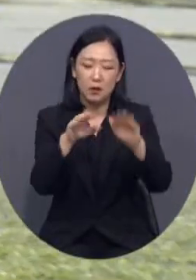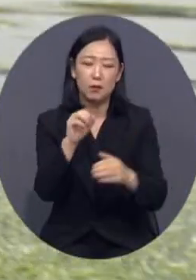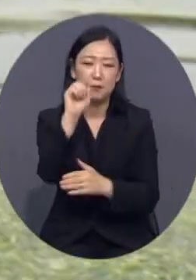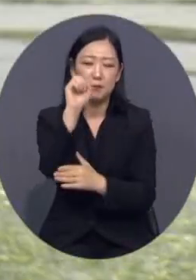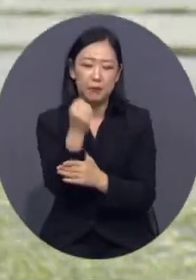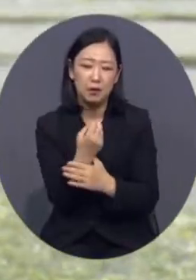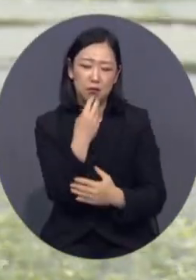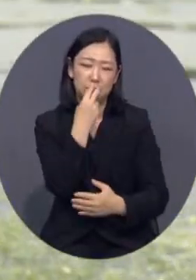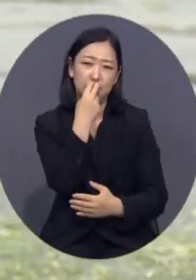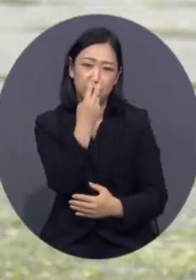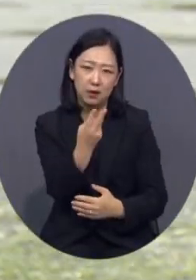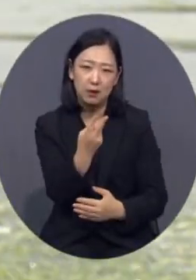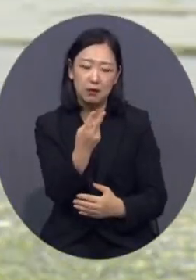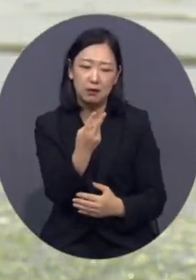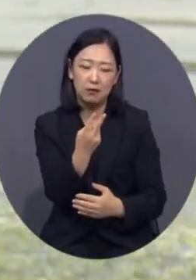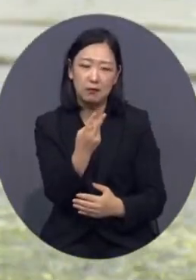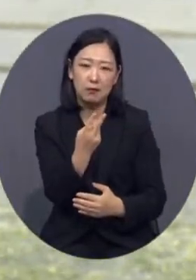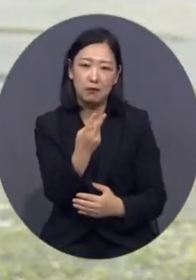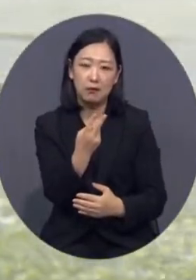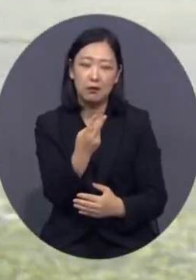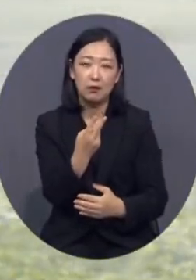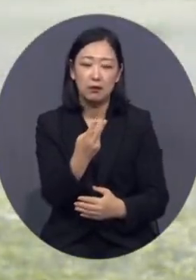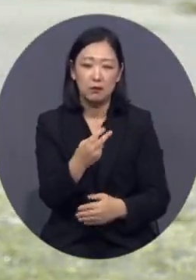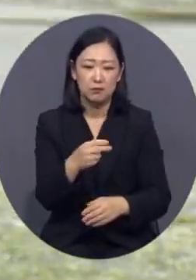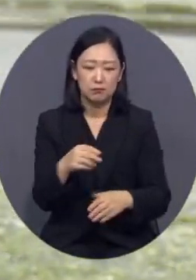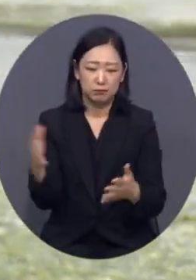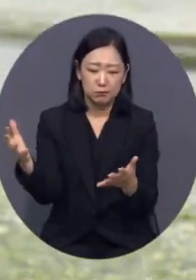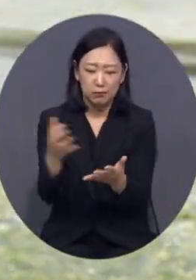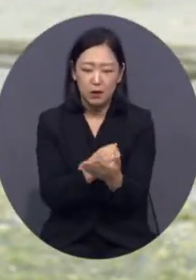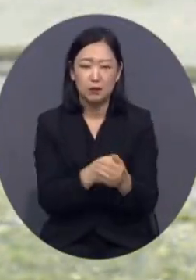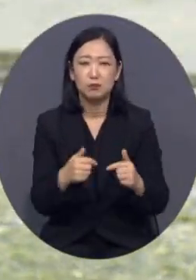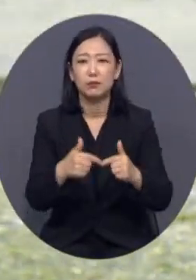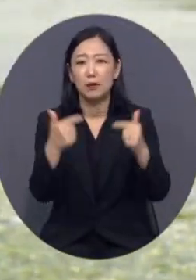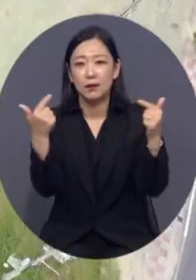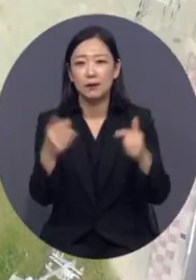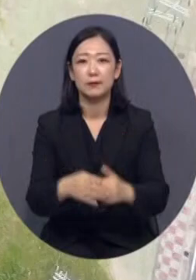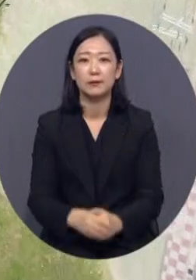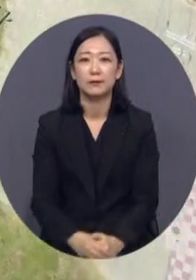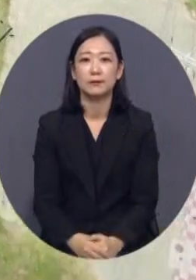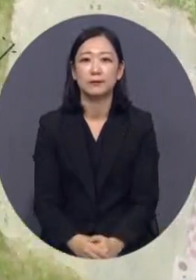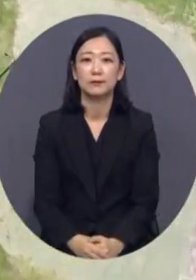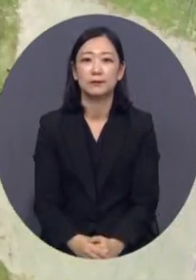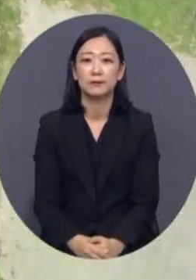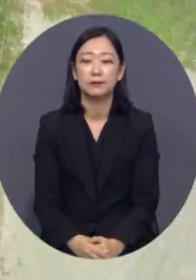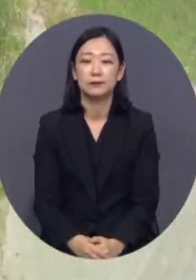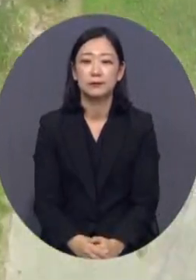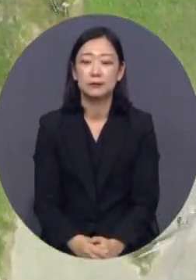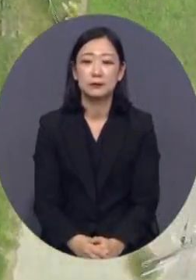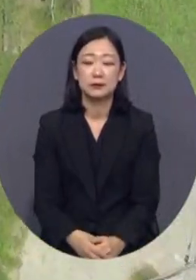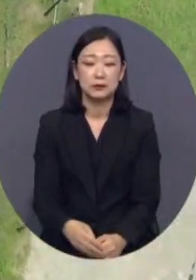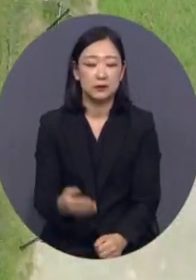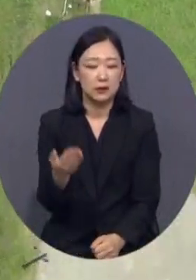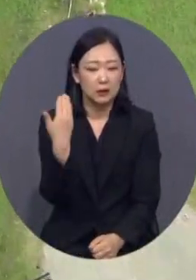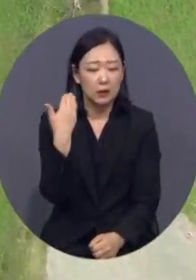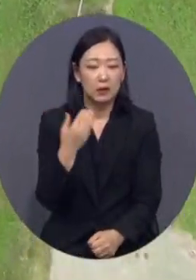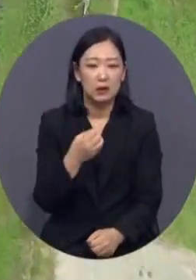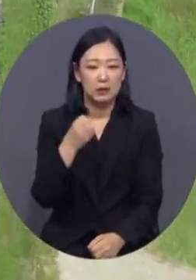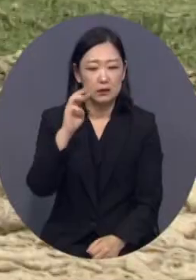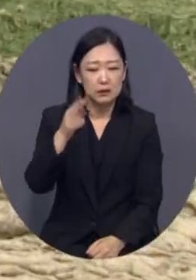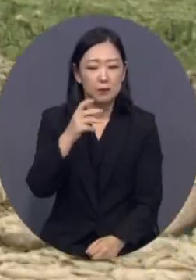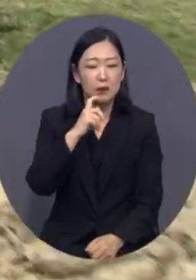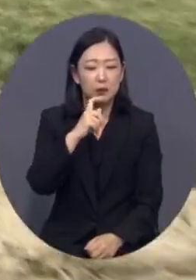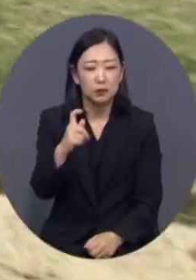썩으면서 코를 찌르는 악취가 진동하고 파리까지 들끓고 있습니다 지난달에 만 300톤 넘게